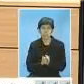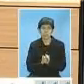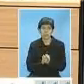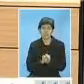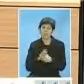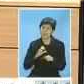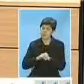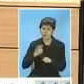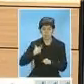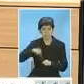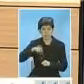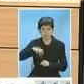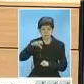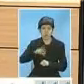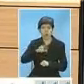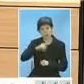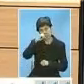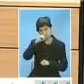าบันยุติธรรมของไทย